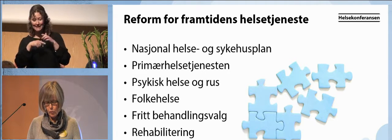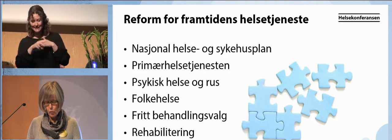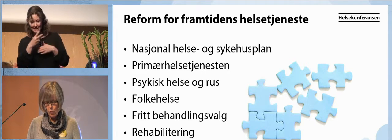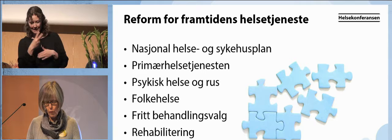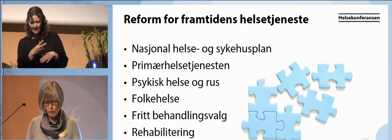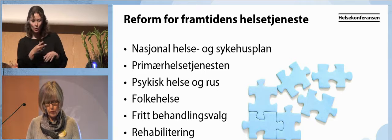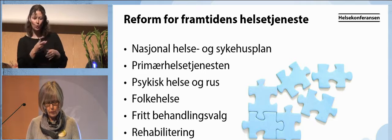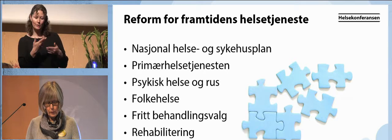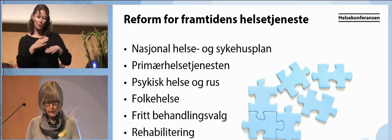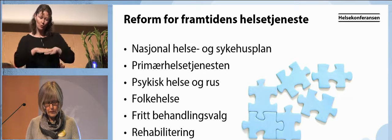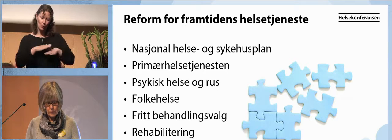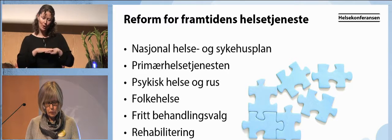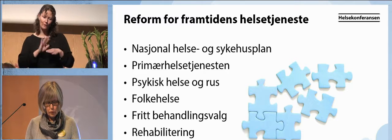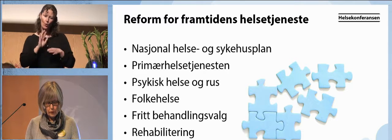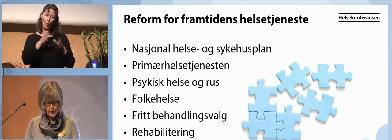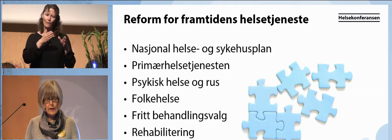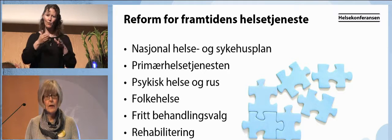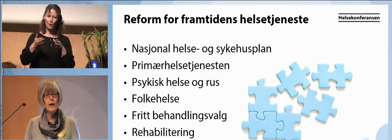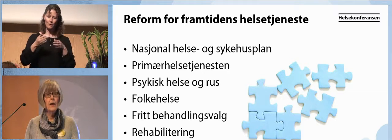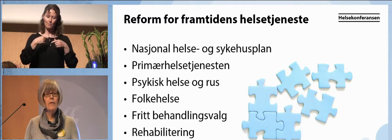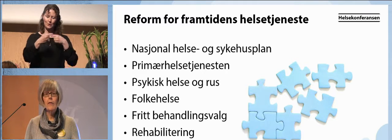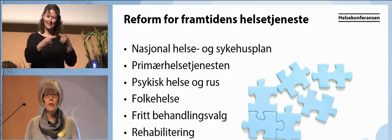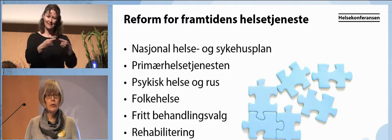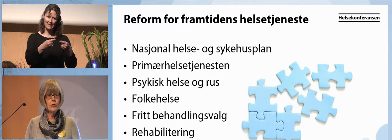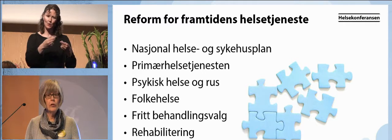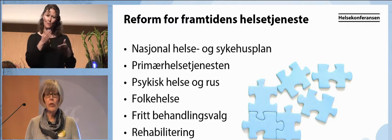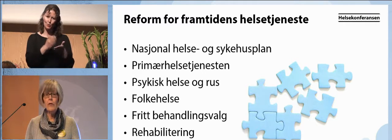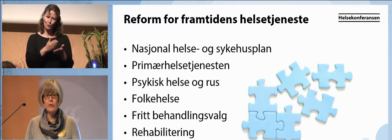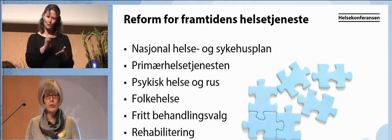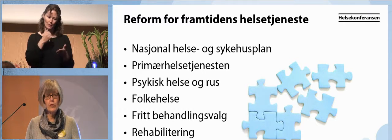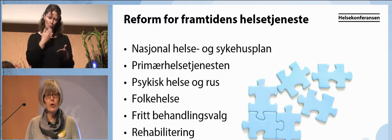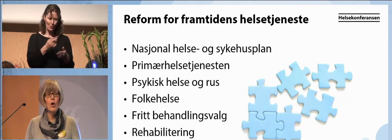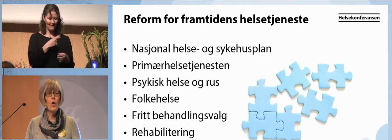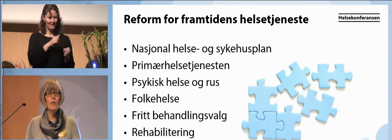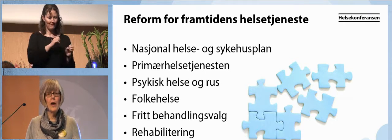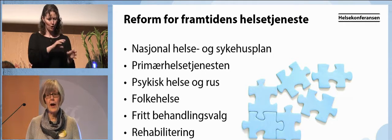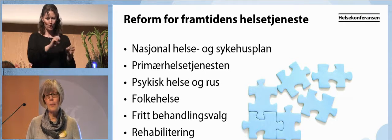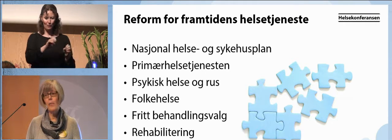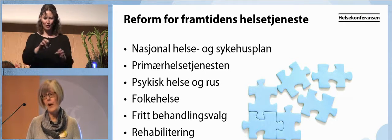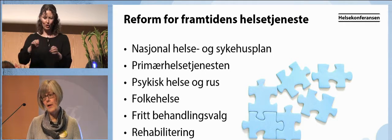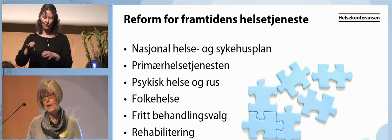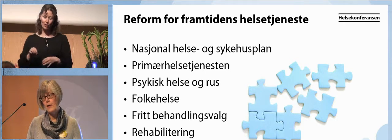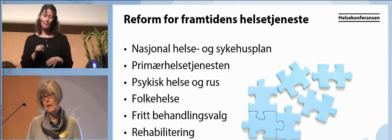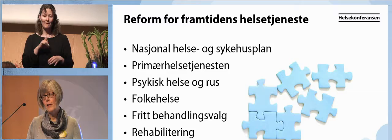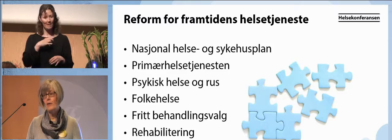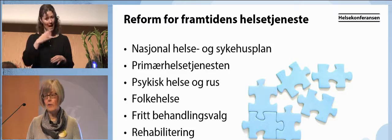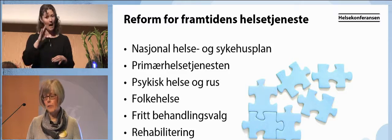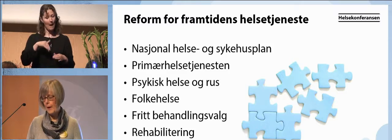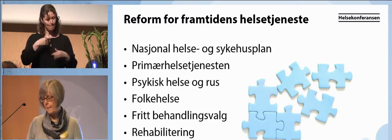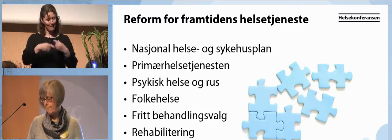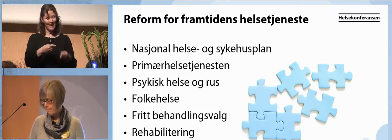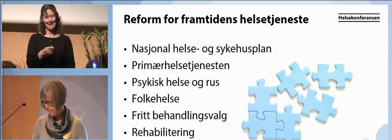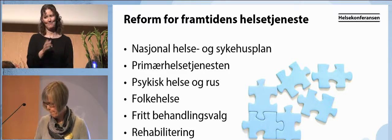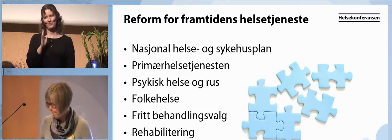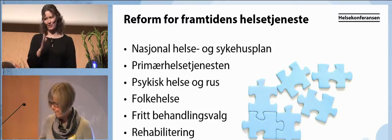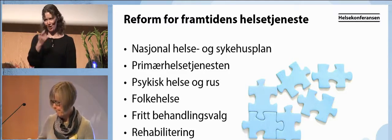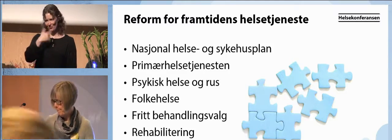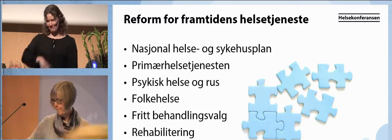for gode overordnede prosesser og beslutninger. Vi flytter og vi flytter, og vi på vei. Takk for meg.